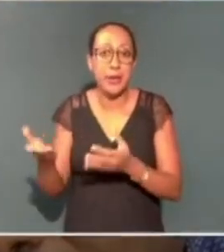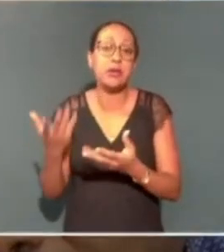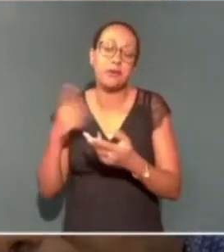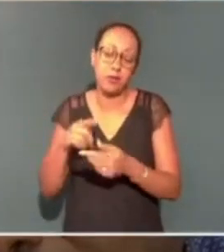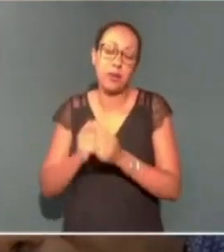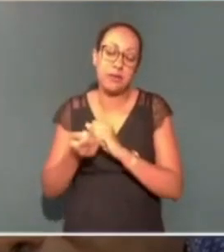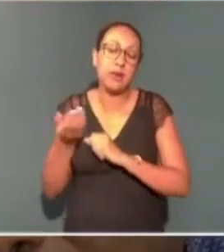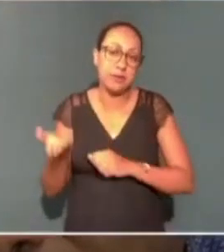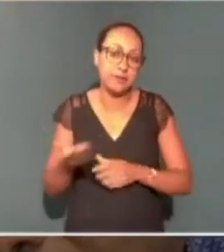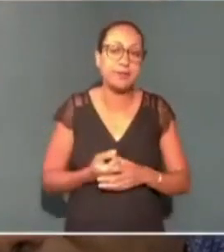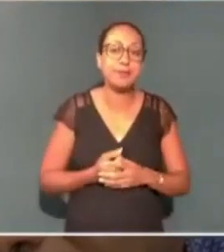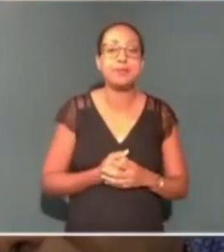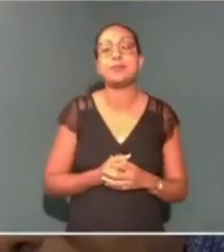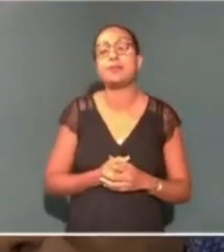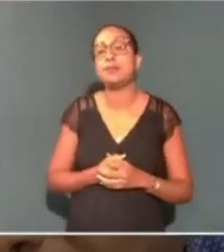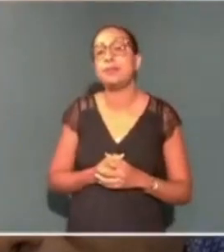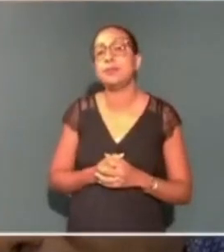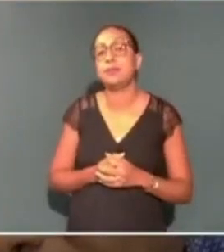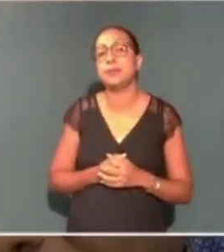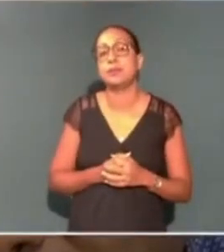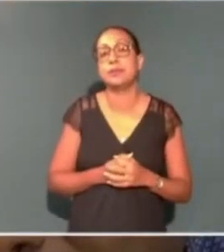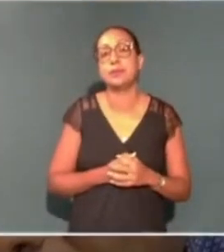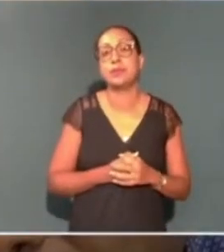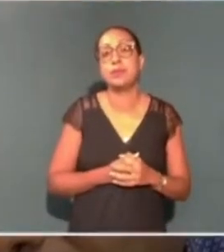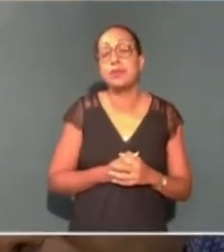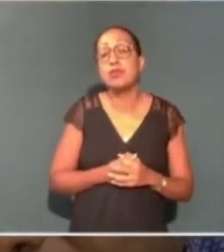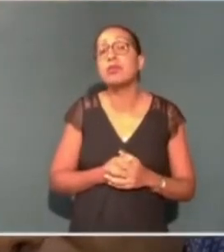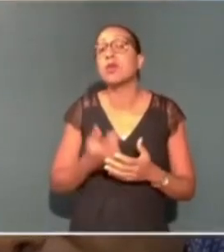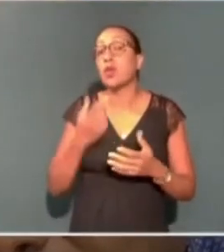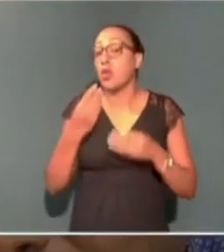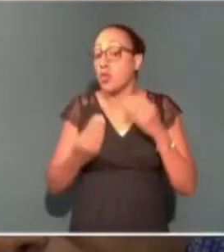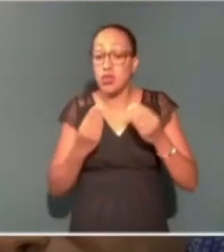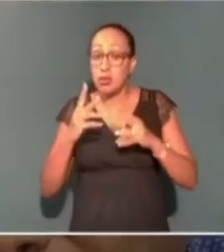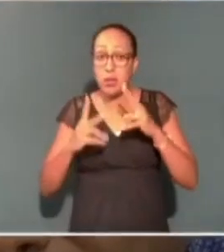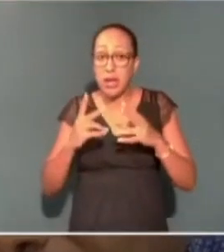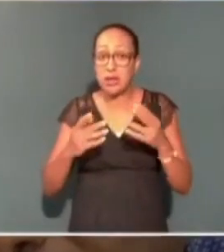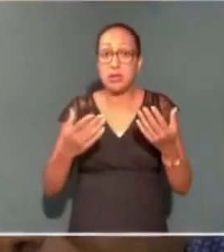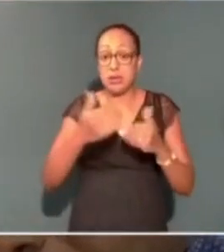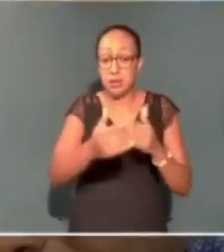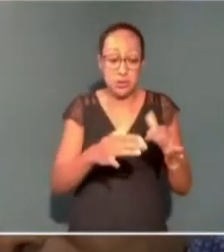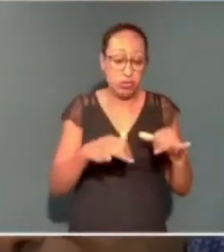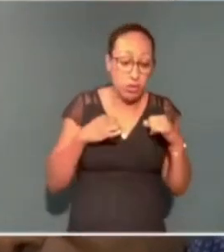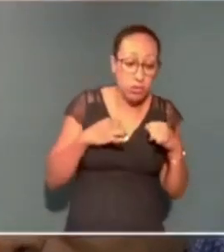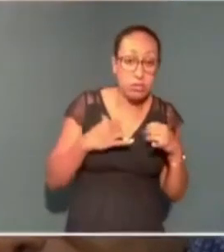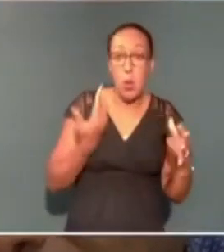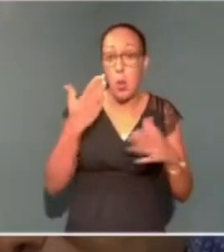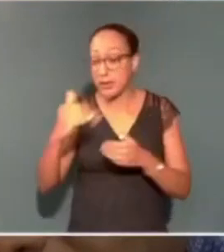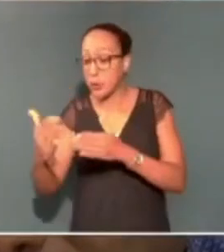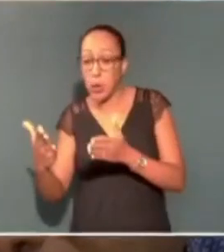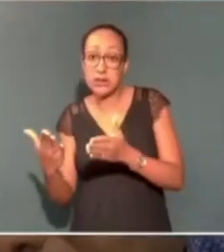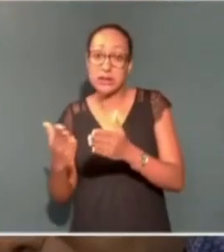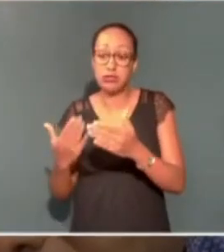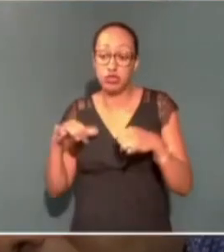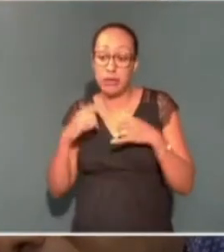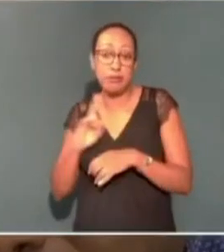il n'y a aucune raison que l'on fasse une catégorie jeune et puis une catégorie pas jeune. D'autant plus que l'analyse